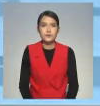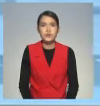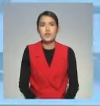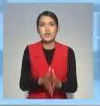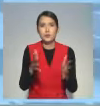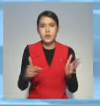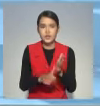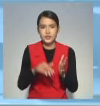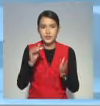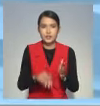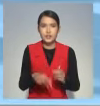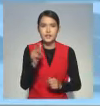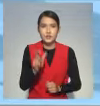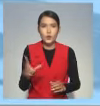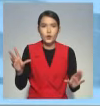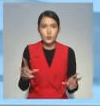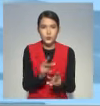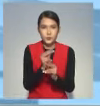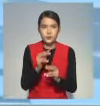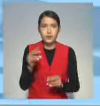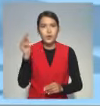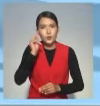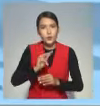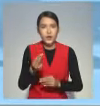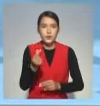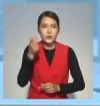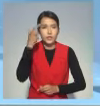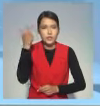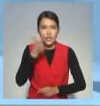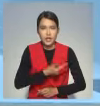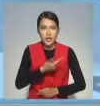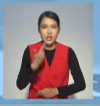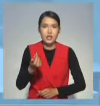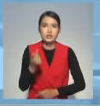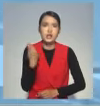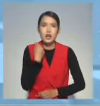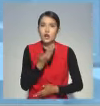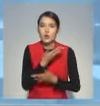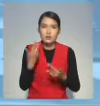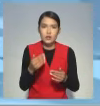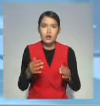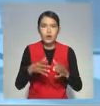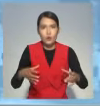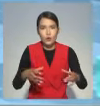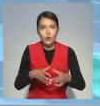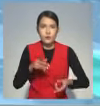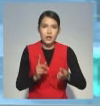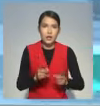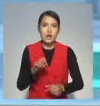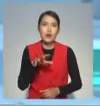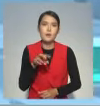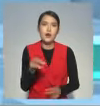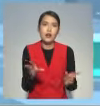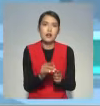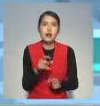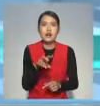Более 6 тысяч человек успешно прошли уроки финансовой грамотности. Проект «Карсыз Коғам» реализует партия «Аманат» совместно с «Халықбанк»